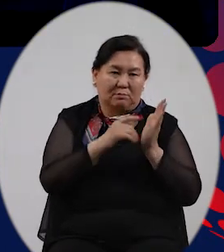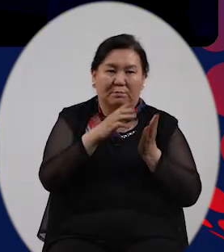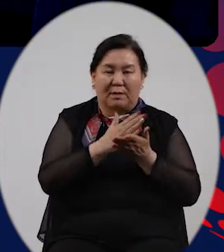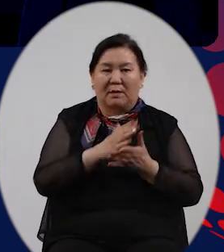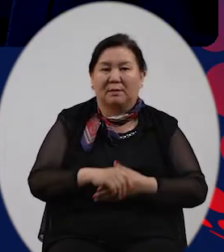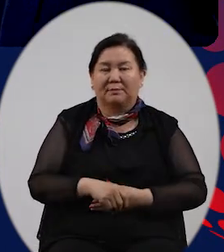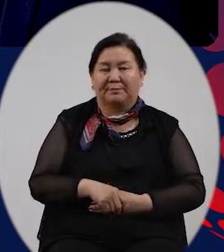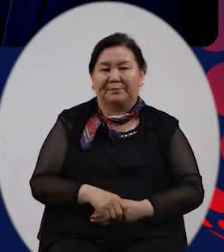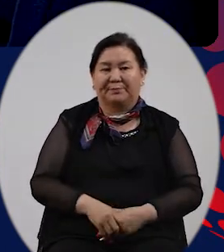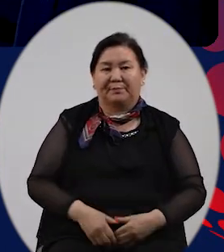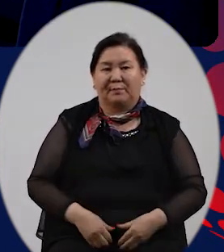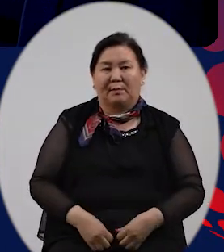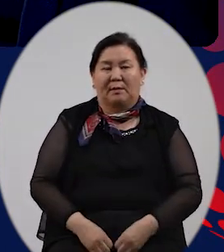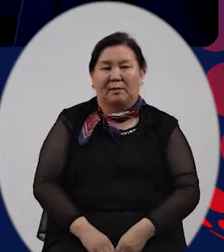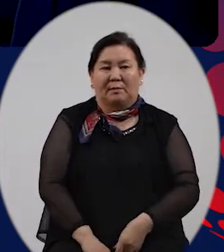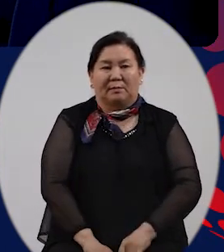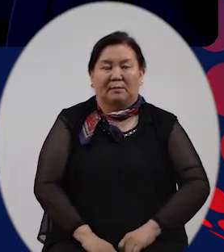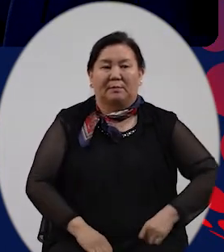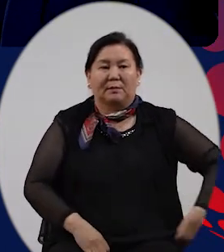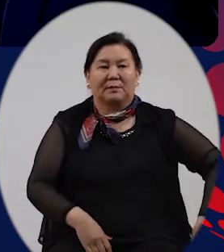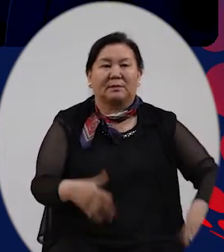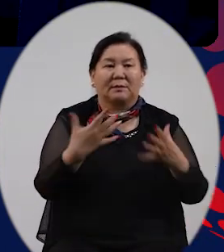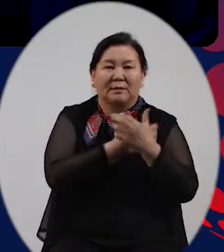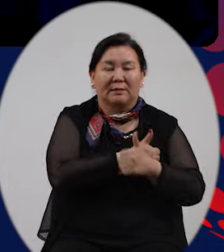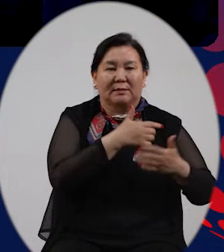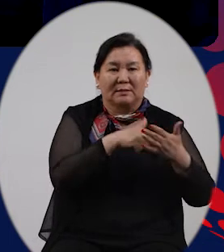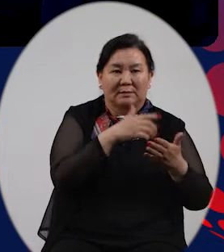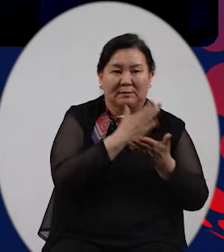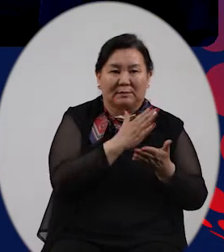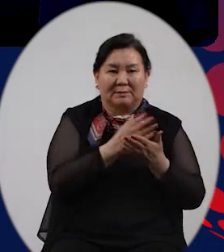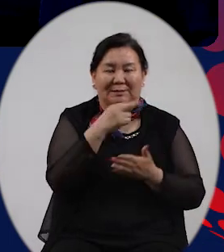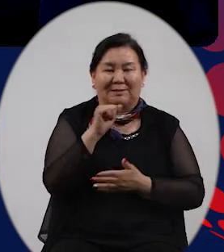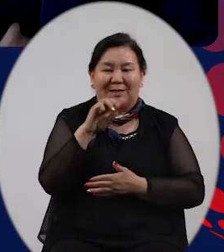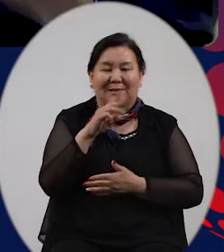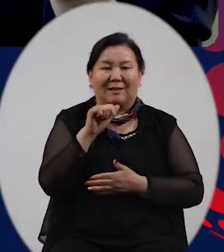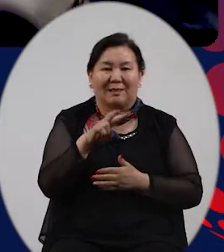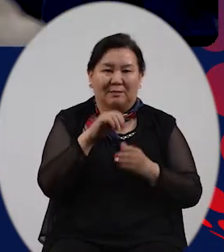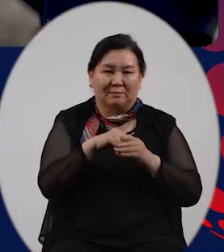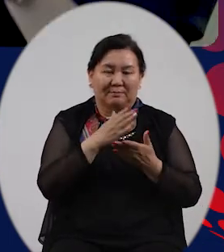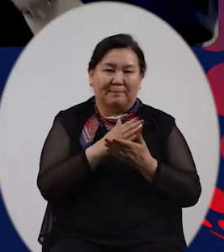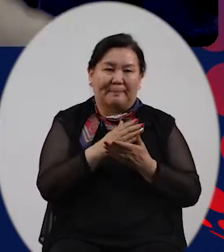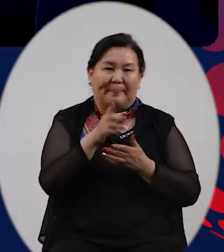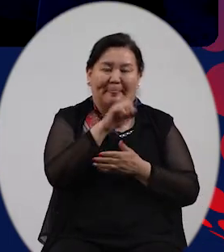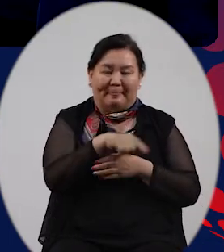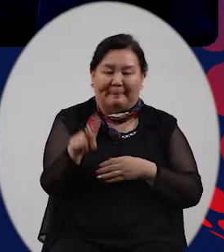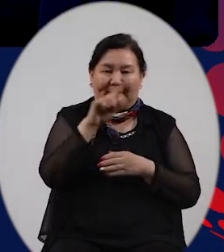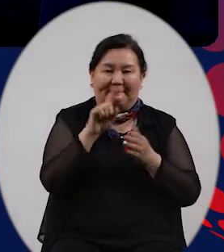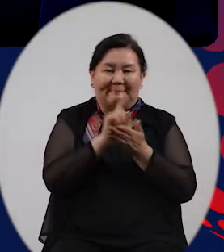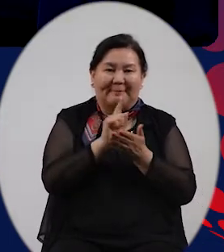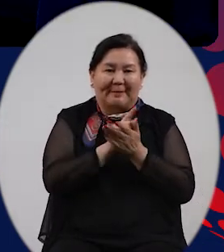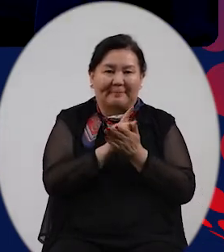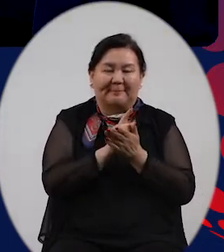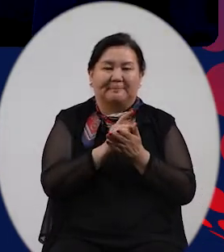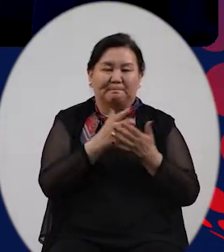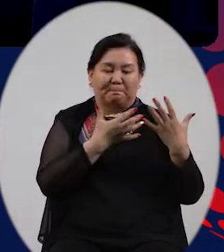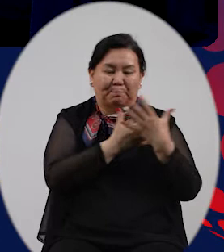байдаг. За мөн бас гэрээнд хамаарагдах зүйлдер нөхцөлдер даатгалыг бас оруулж өгдөг. За эдгээр зүйлсүүд бол одоо зайлшгүй